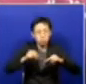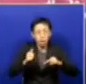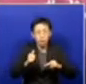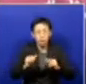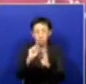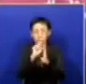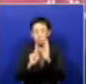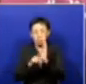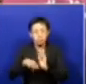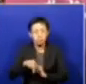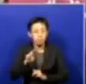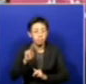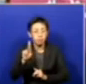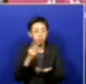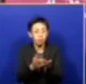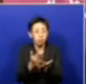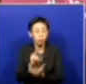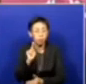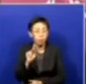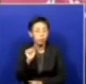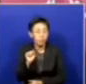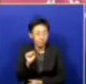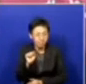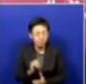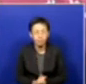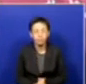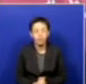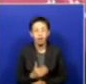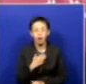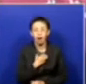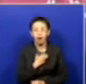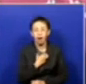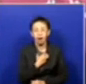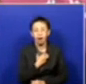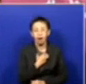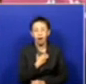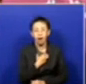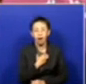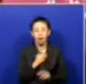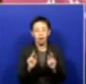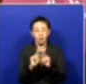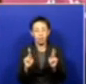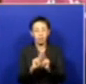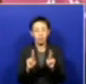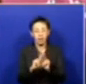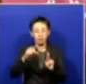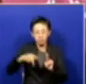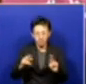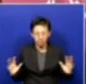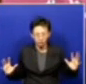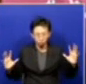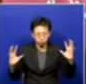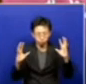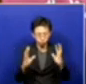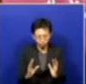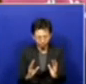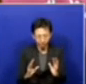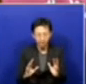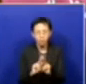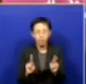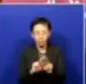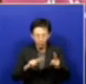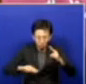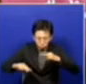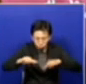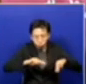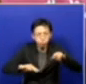เงินกู้นี้ก็น่าจะมีการตั้งกรรมธิการวิสามัญร่วมกันนั่นฉันได้เห็นภาพของ